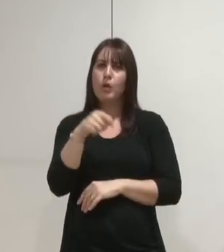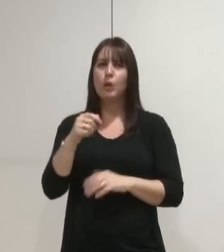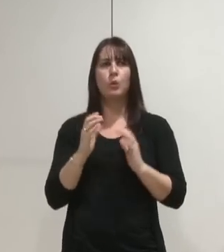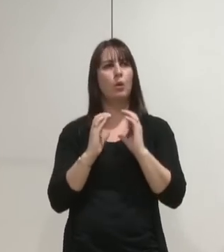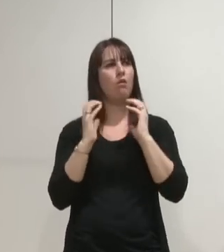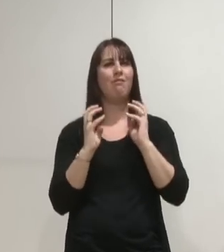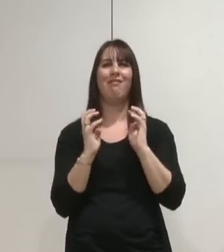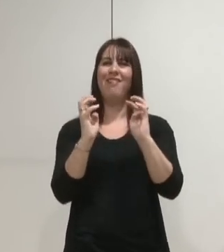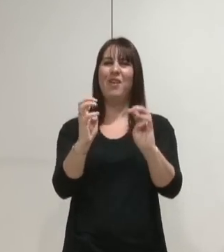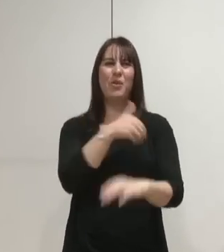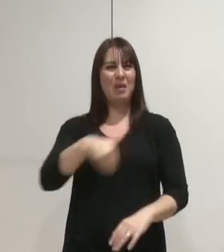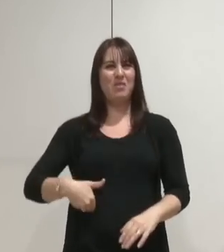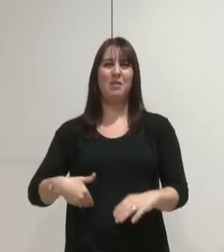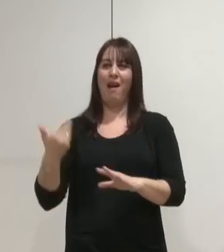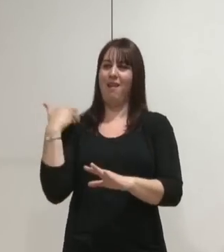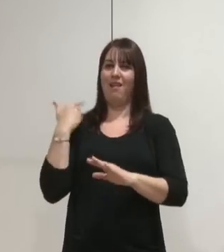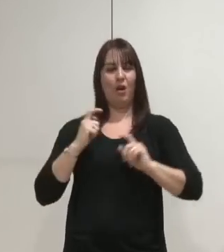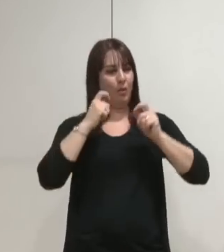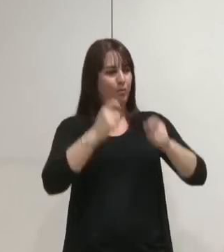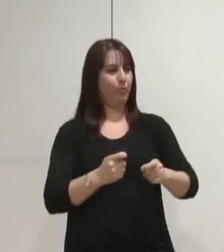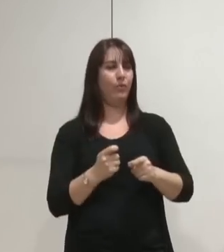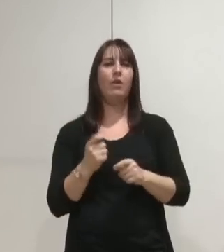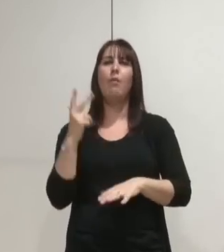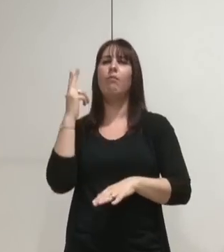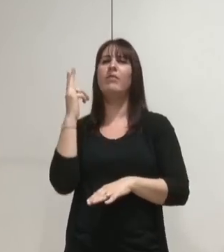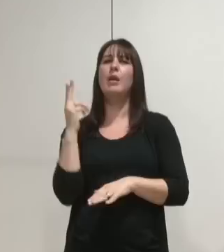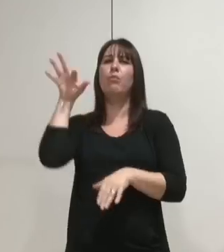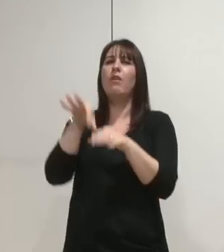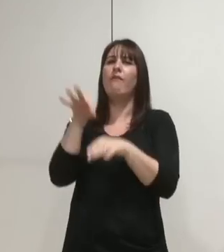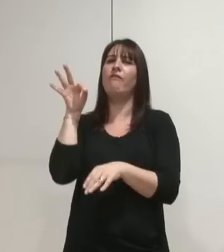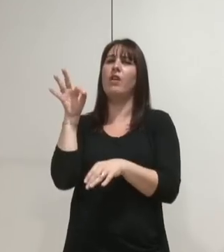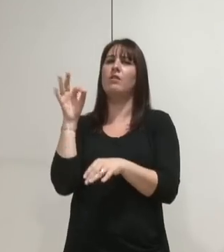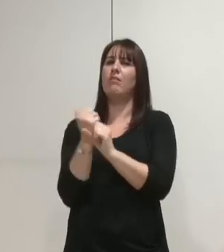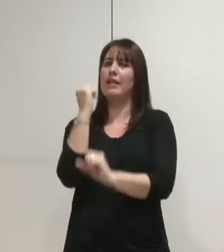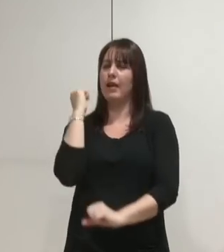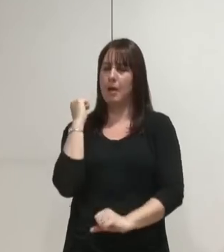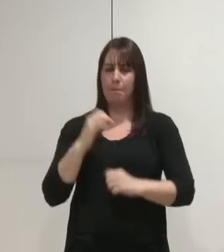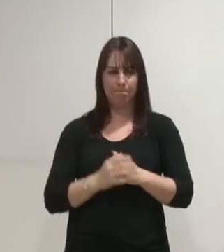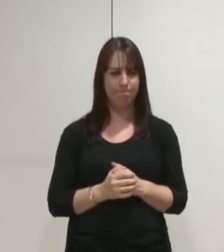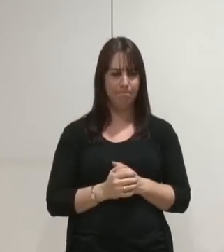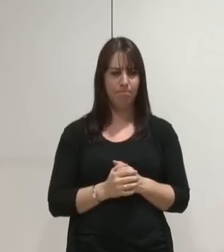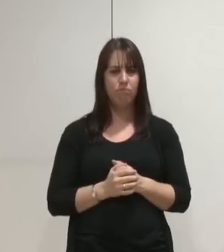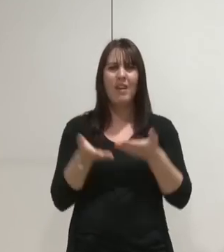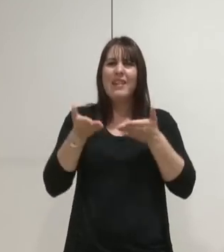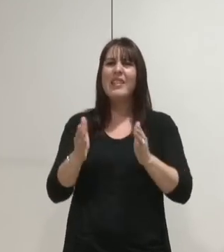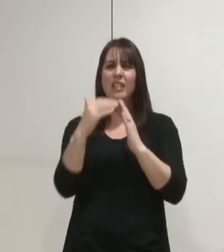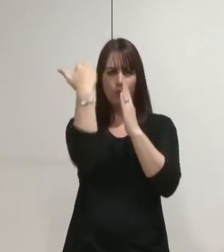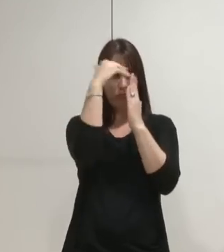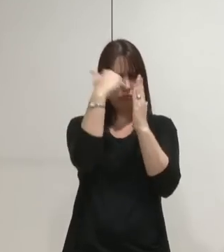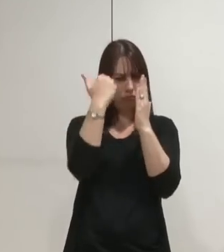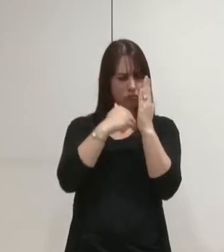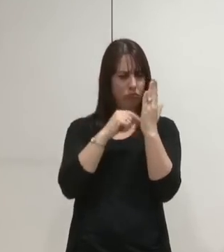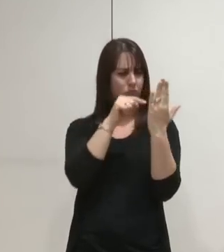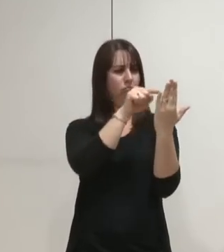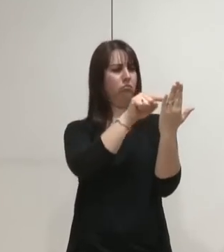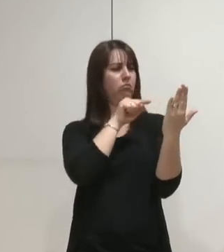municipal vous a attribué au début de ce mandat et parmi ces décisions il y a